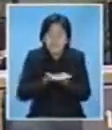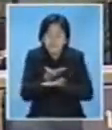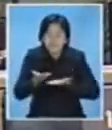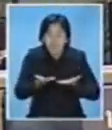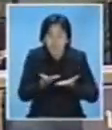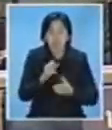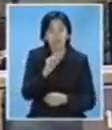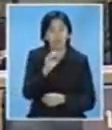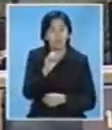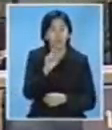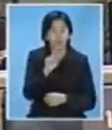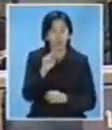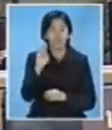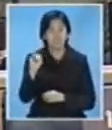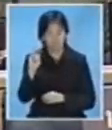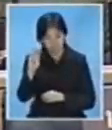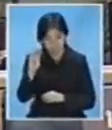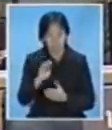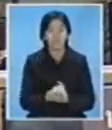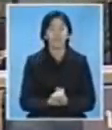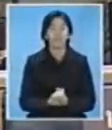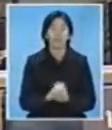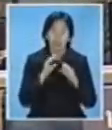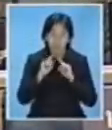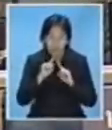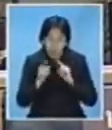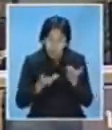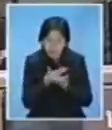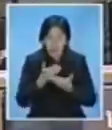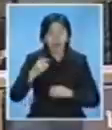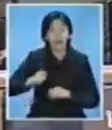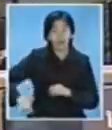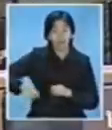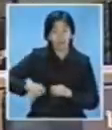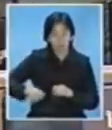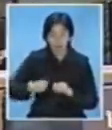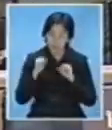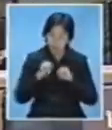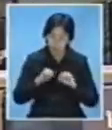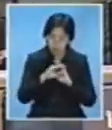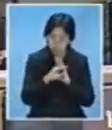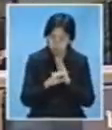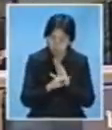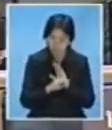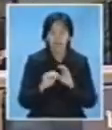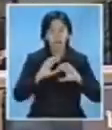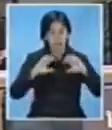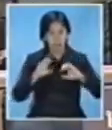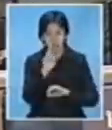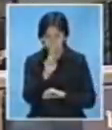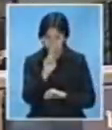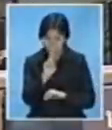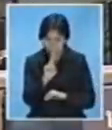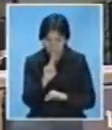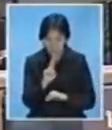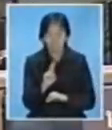รอบ MOU CC หรือกรอบอื่นใดกับประเทศกัมพูชาสิ่งที่รัฐบาลนี้ต้องระมัดระวังที่สุดก็คือเรื่องของ